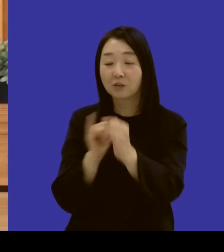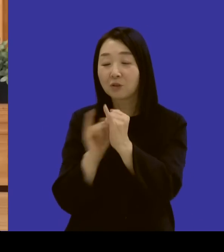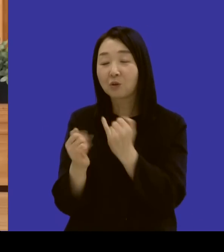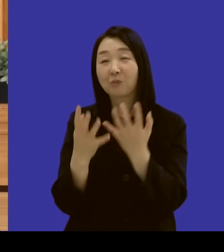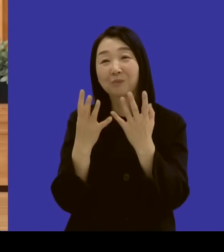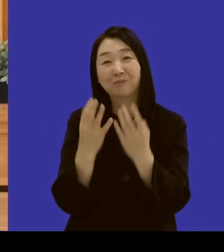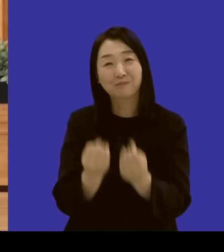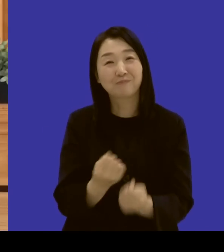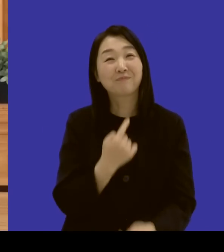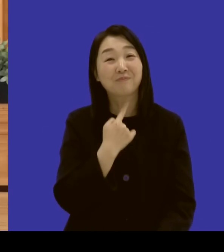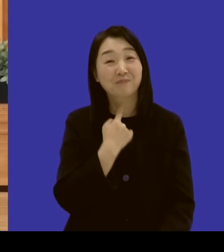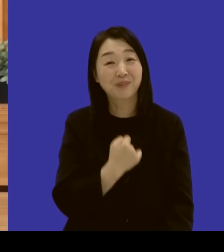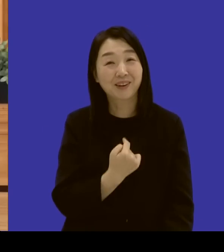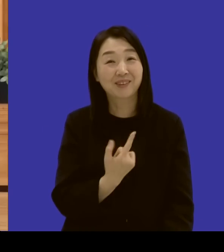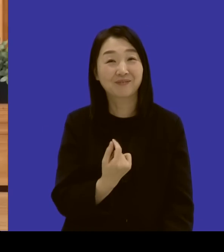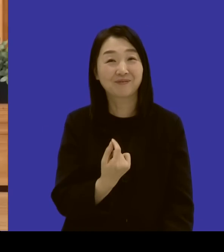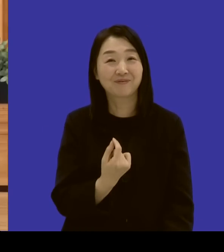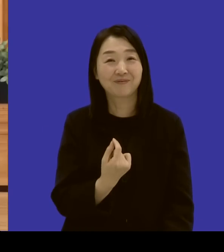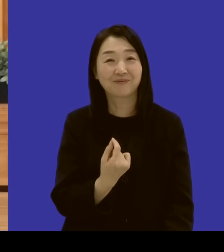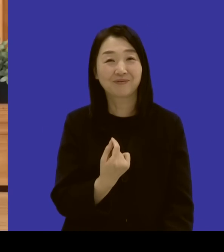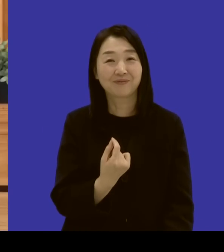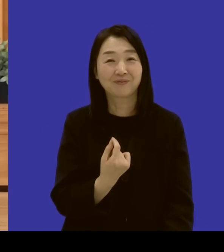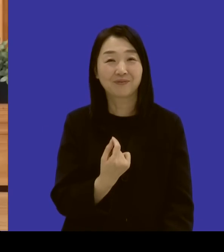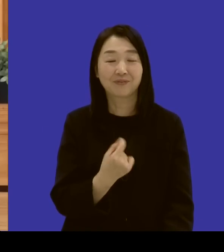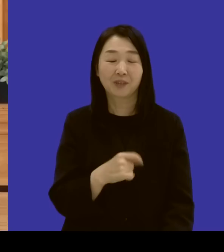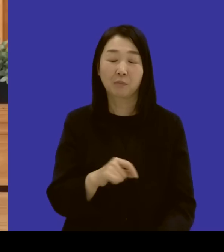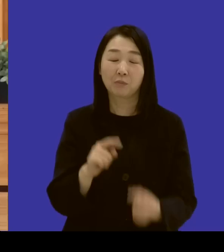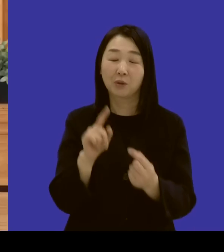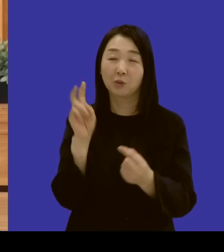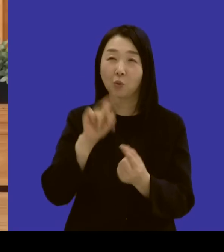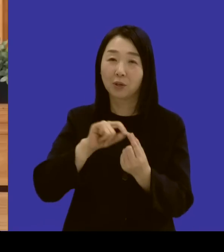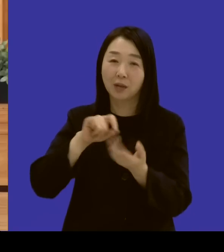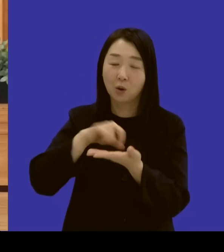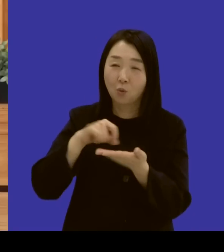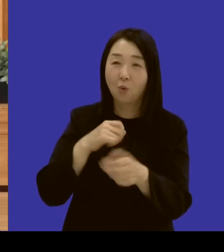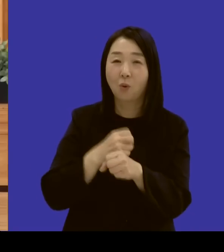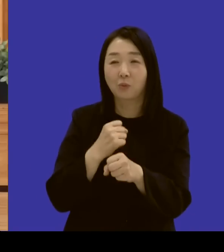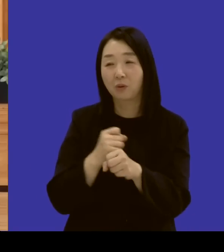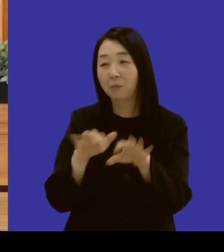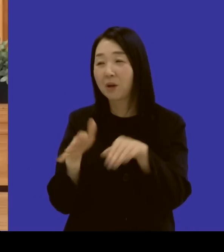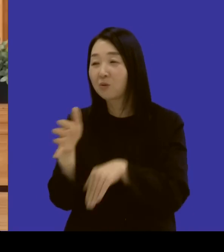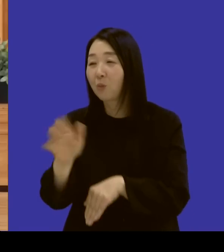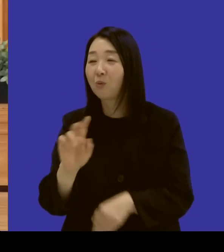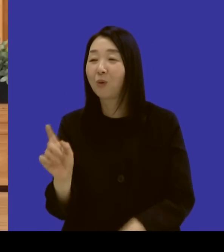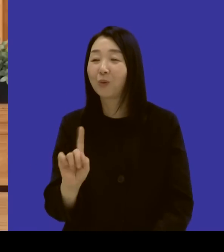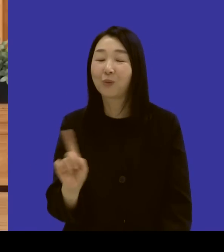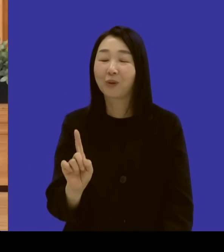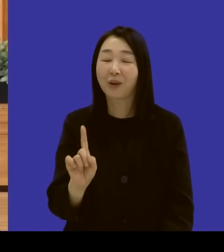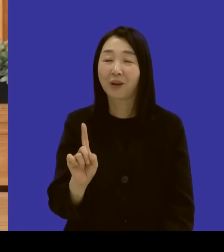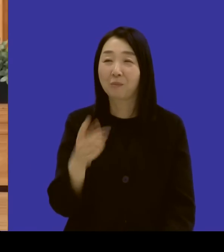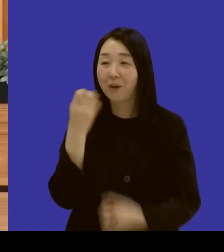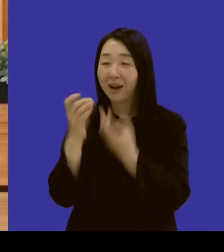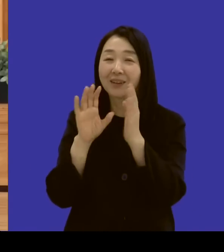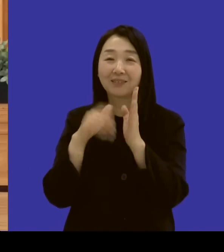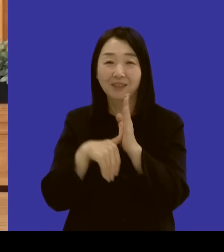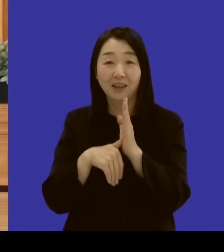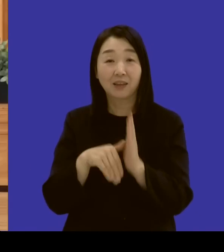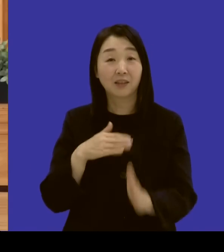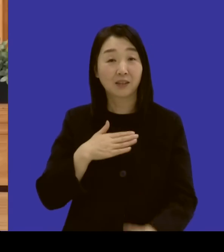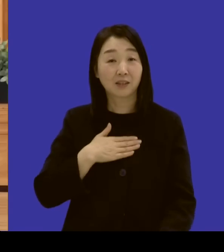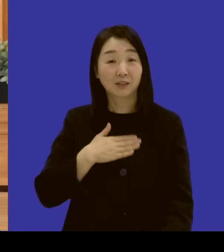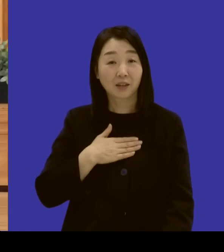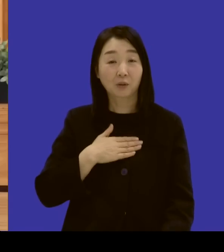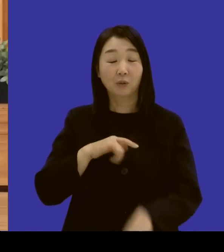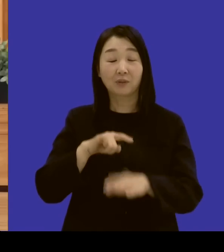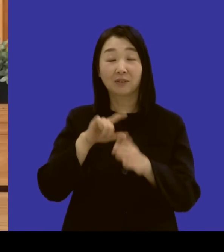많이 해보셨잖아요. 그럴 때마다 어떻게 작곡을 하셨어요? 어떻게 그런 피아니스트가 되셨어요? 어떤 어린 시절을 보내셨어요? 질문할 때마다 그 당시에 저도 사실